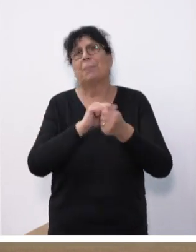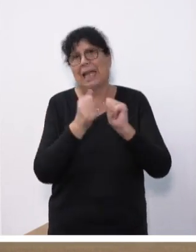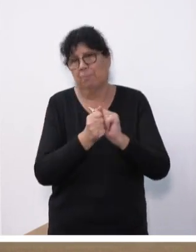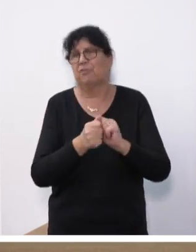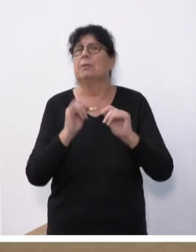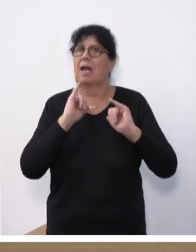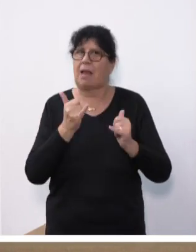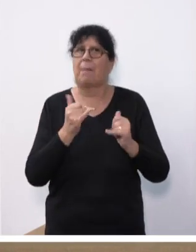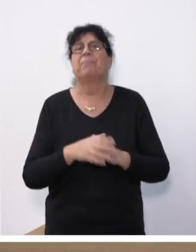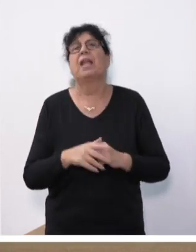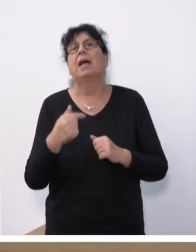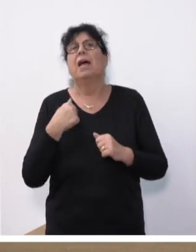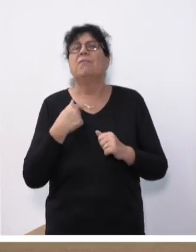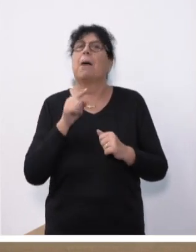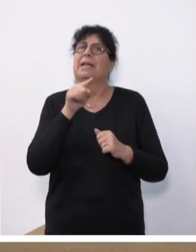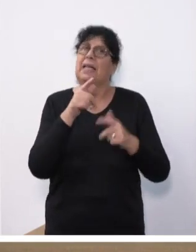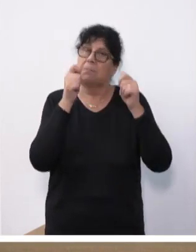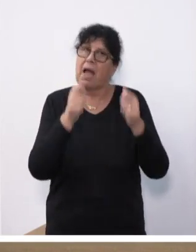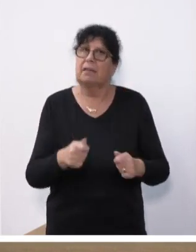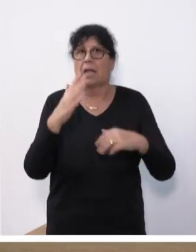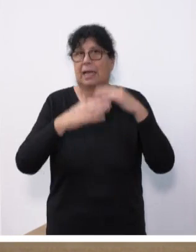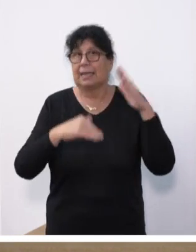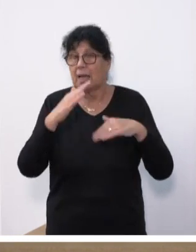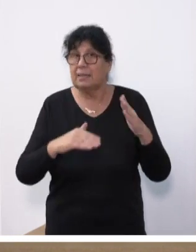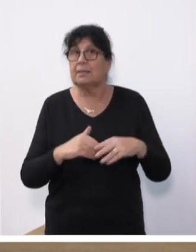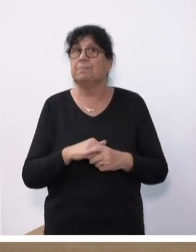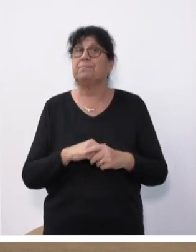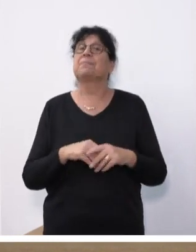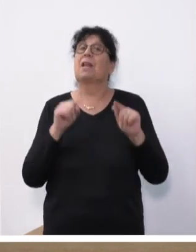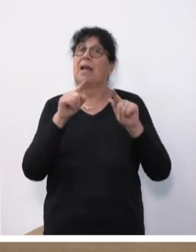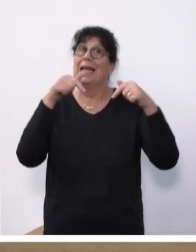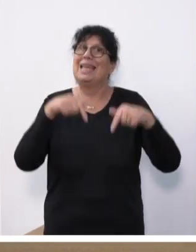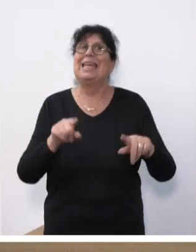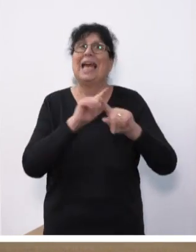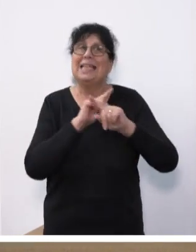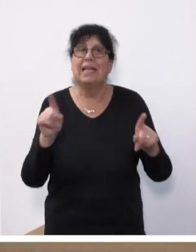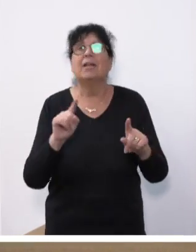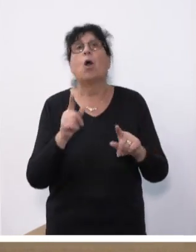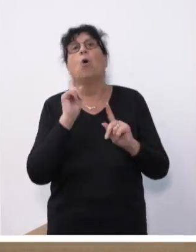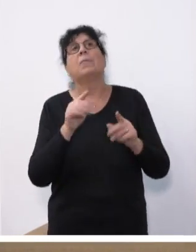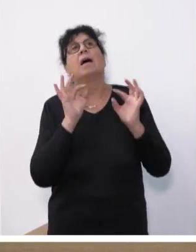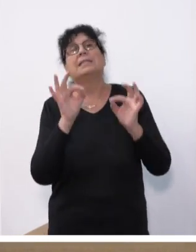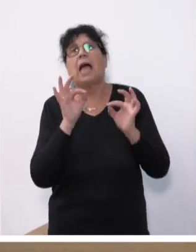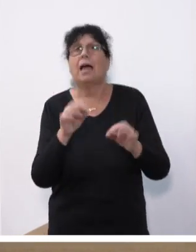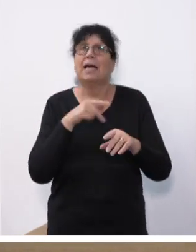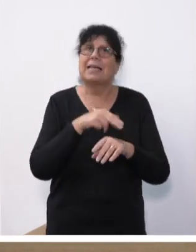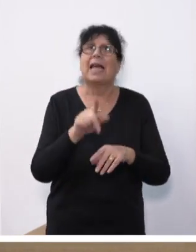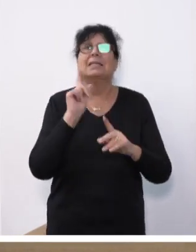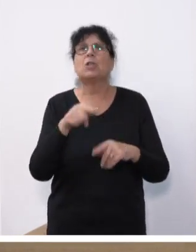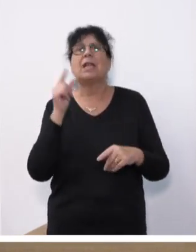geahndet werden. Wir werden uns bei vorliegendem Antrag enthalten, da es hier nicht um die Sache geht, sondern Frauenelend